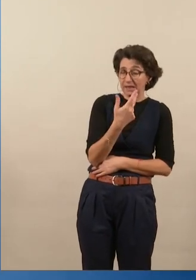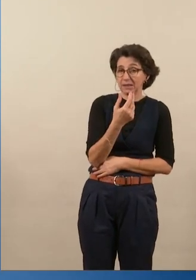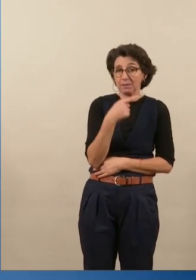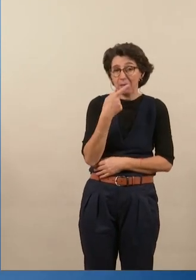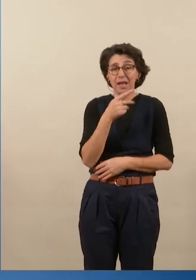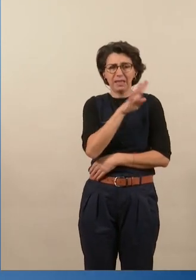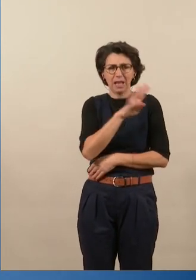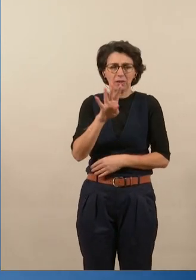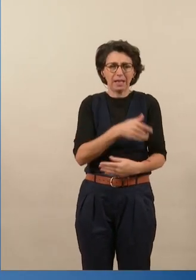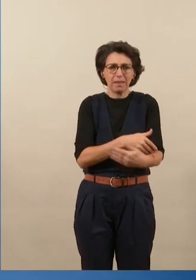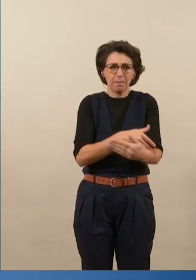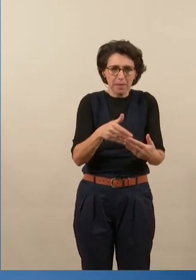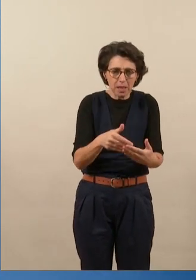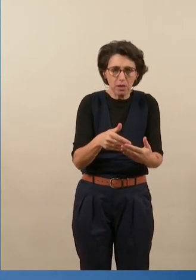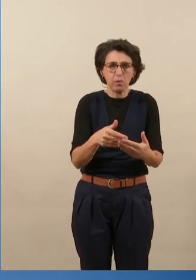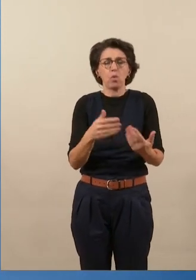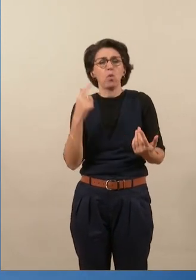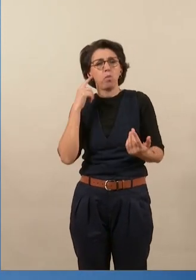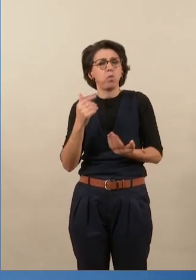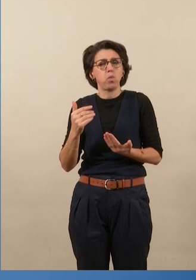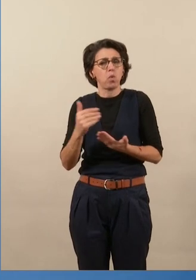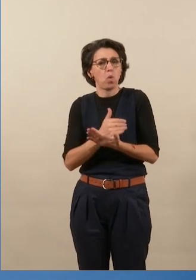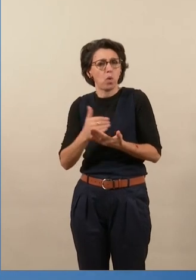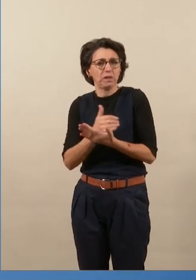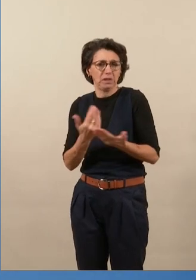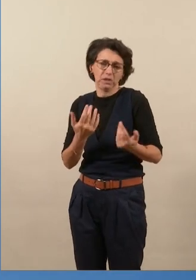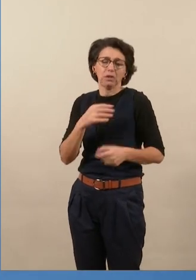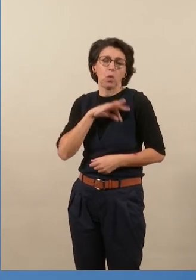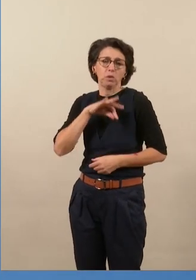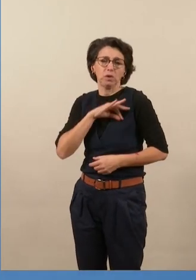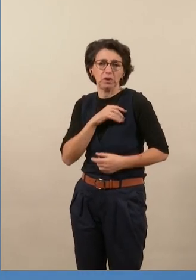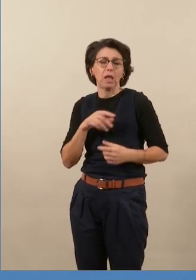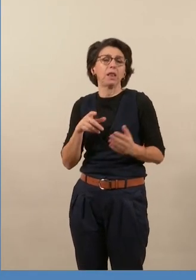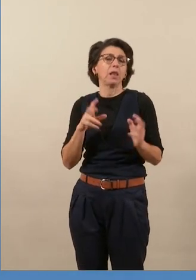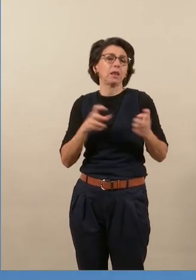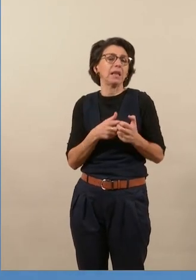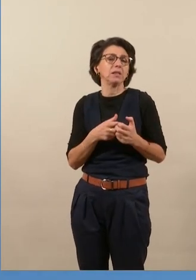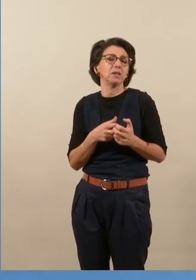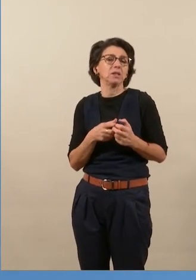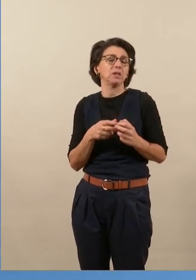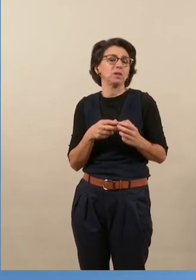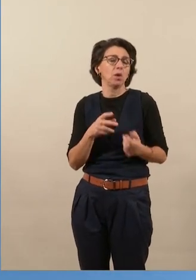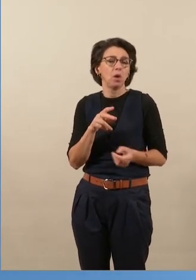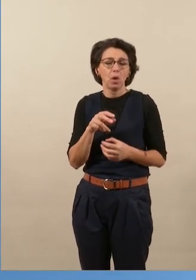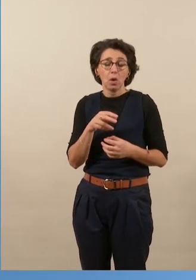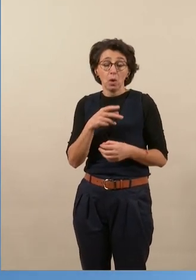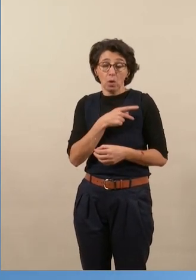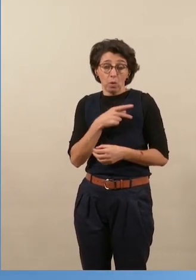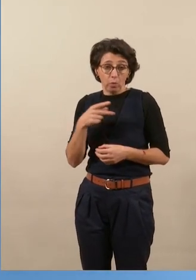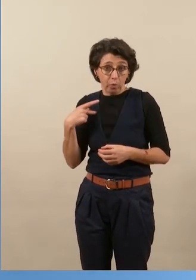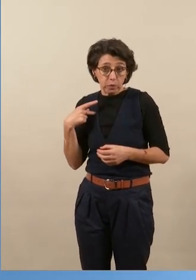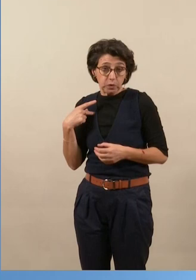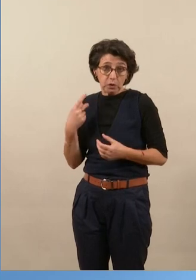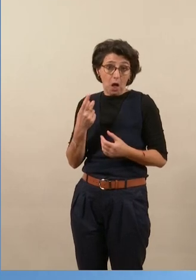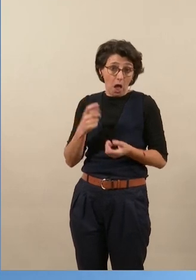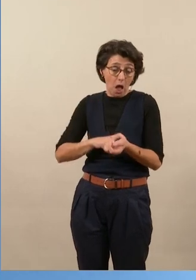supplémentaire liée à la hausse de la taxe foncière dans notre commune qu'aurait permis cette hausse un bouclier